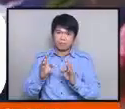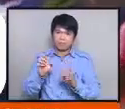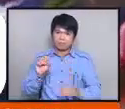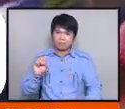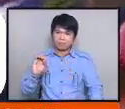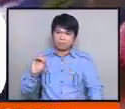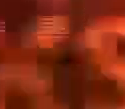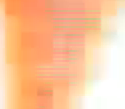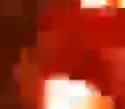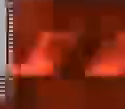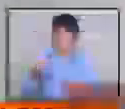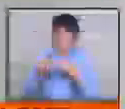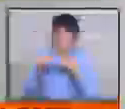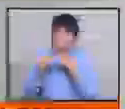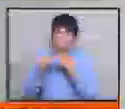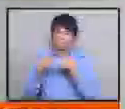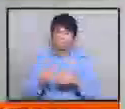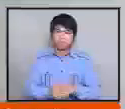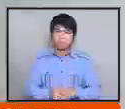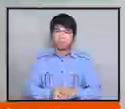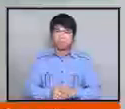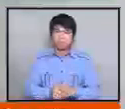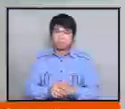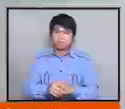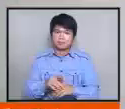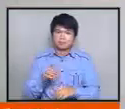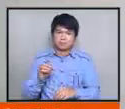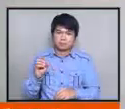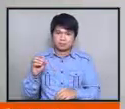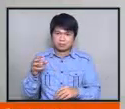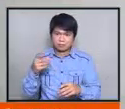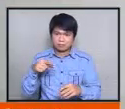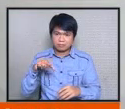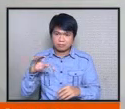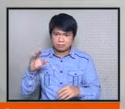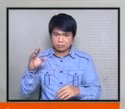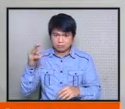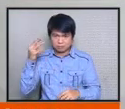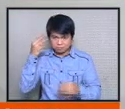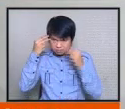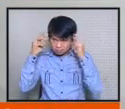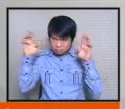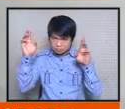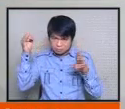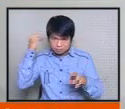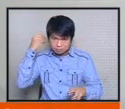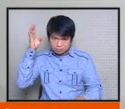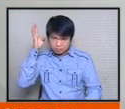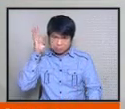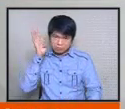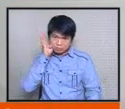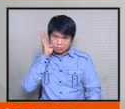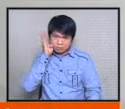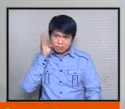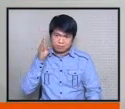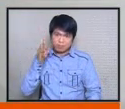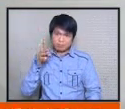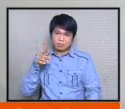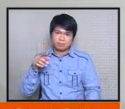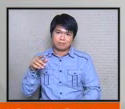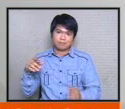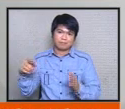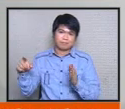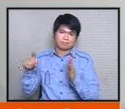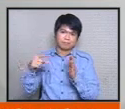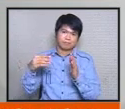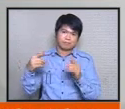Bill. Kinundi na rin ni Quezon City Mayor Joy Belmonte ang nangyari. Malinaw raw na nilabag ng mall ang gender